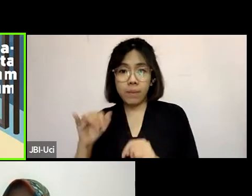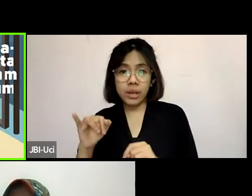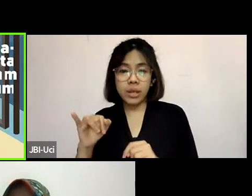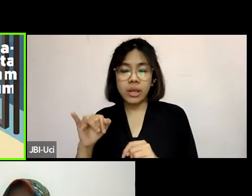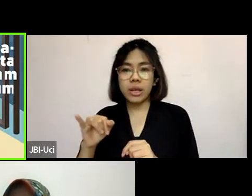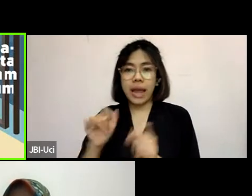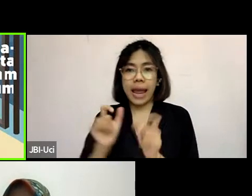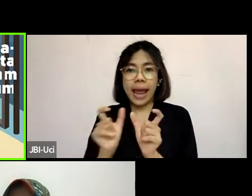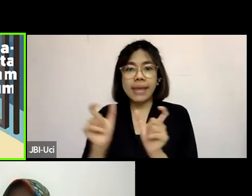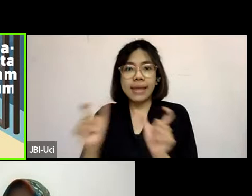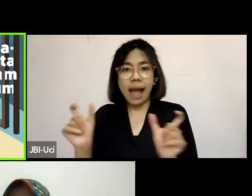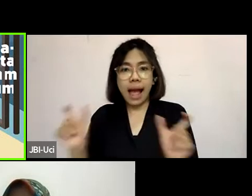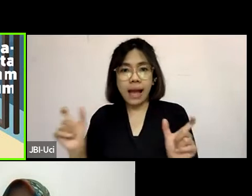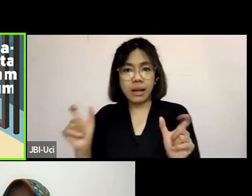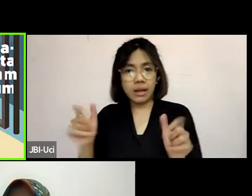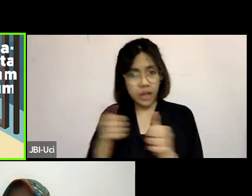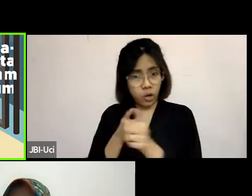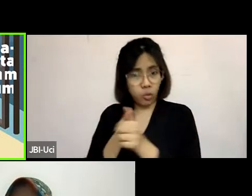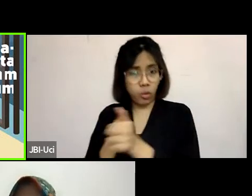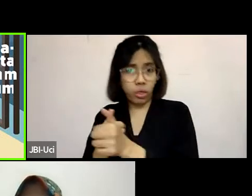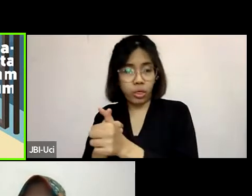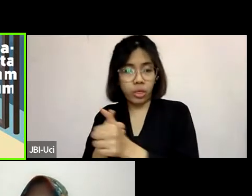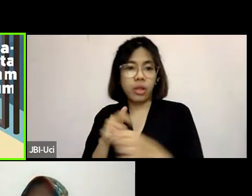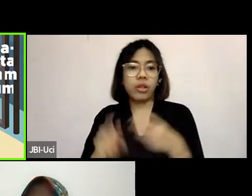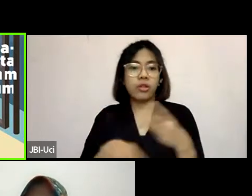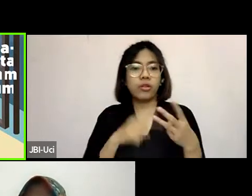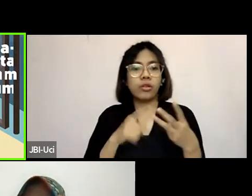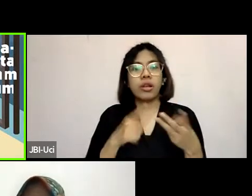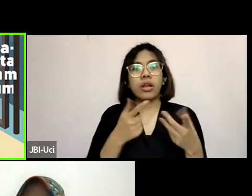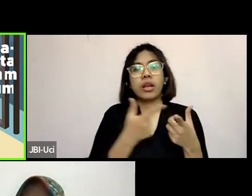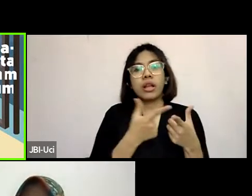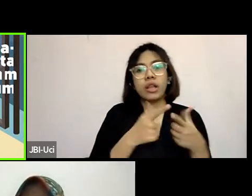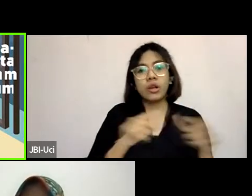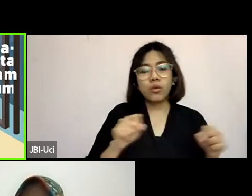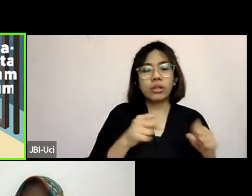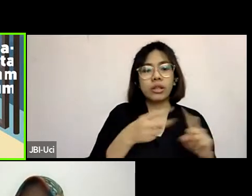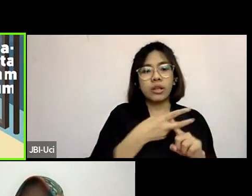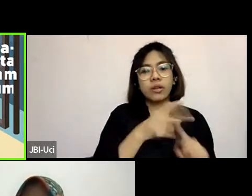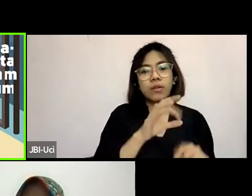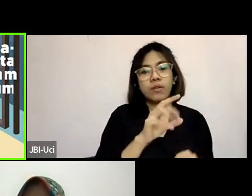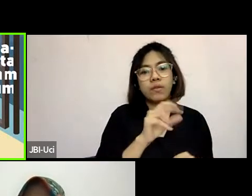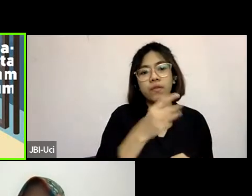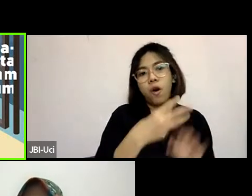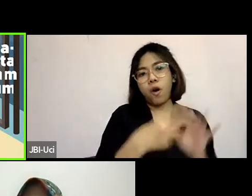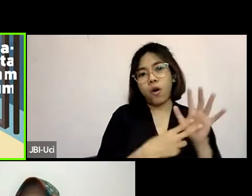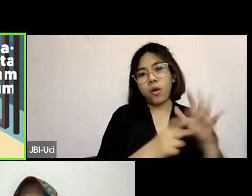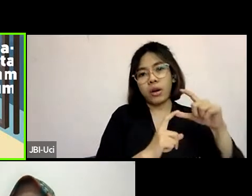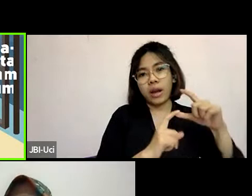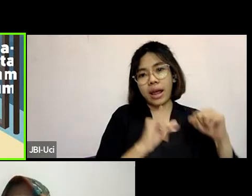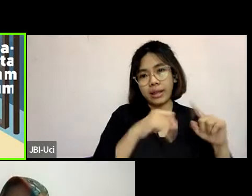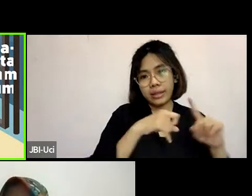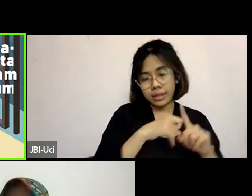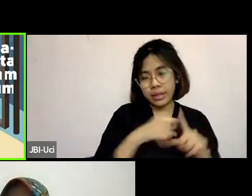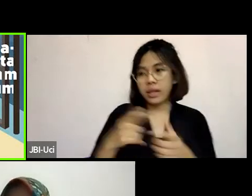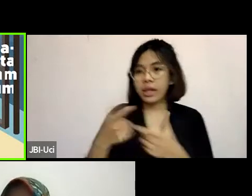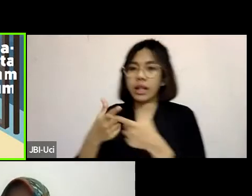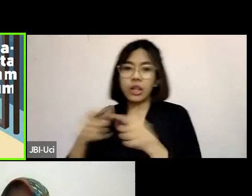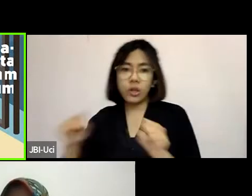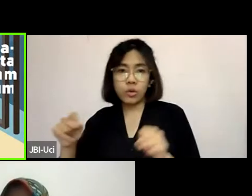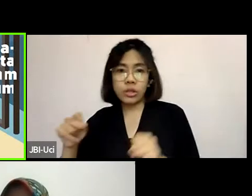yang ketiga Apakah linguistik umum dan linguistik forensik bisa untuk mengidentifikasi misalnya dugaan tindak pidana